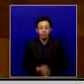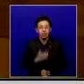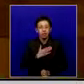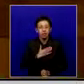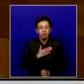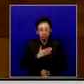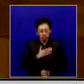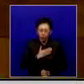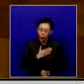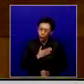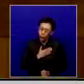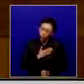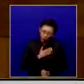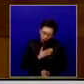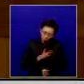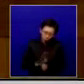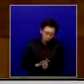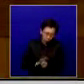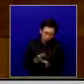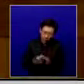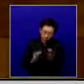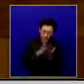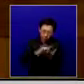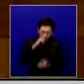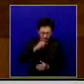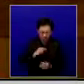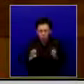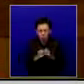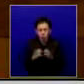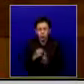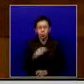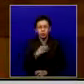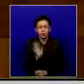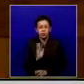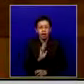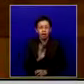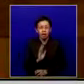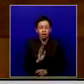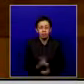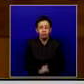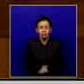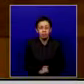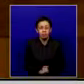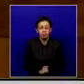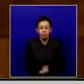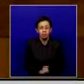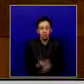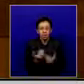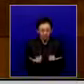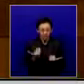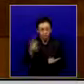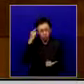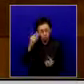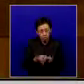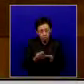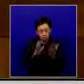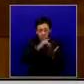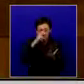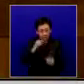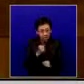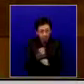าตินะเขาไม่เคยคิดที่จะมาแทรกแซงเป็นตัวกลางหรอกแต่ครั้งนี้เขารู้ว่าถ้าเขาไม่เข้ามา